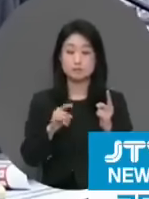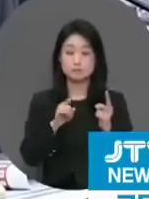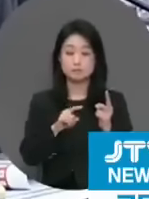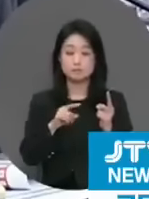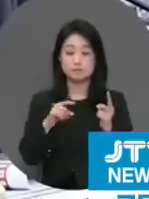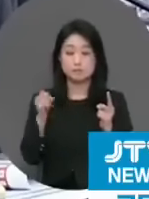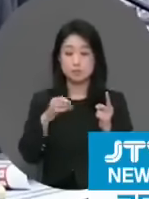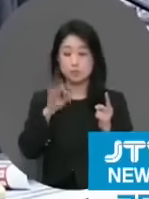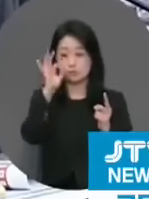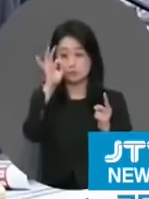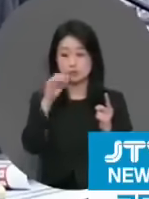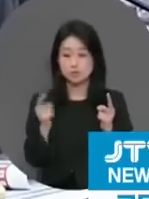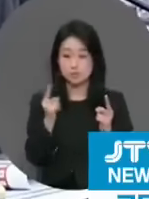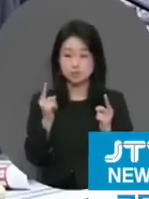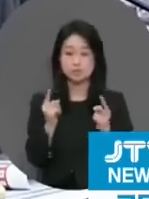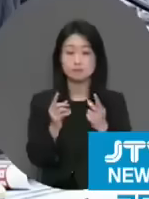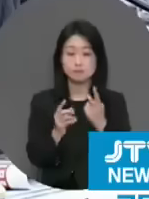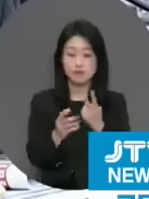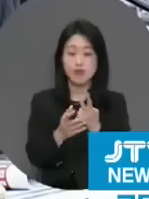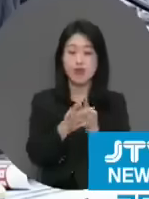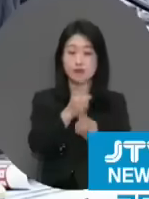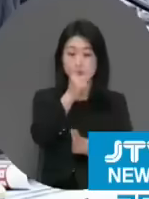그 책임은 누구에게 있는 거죠?